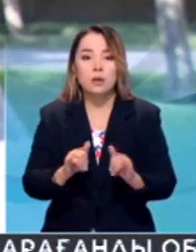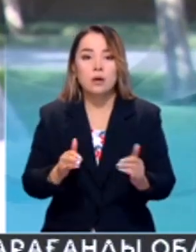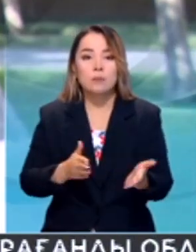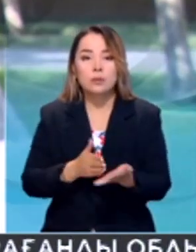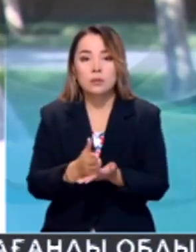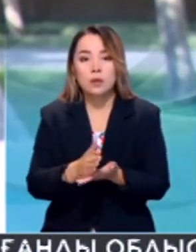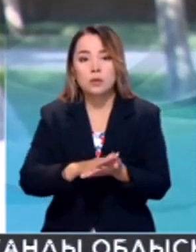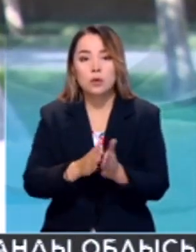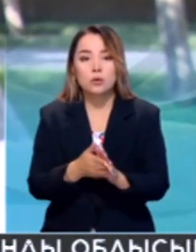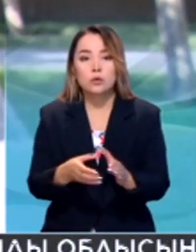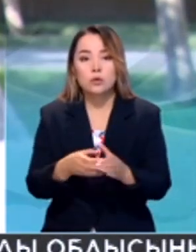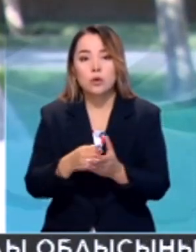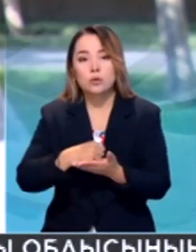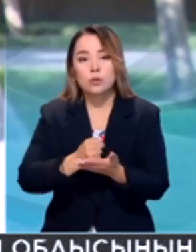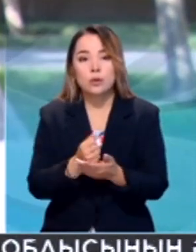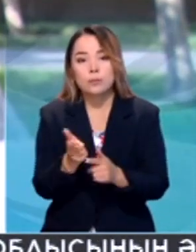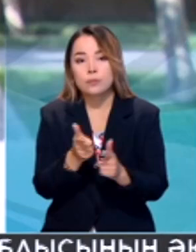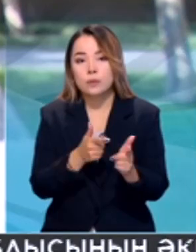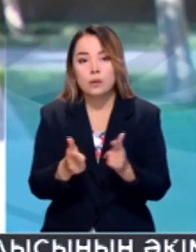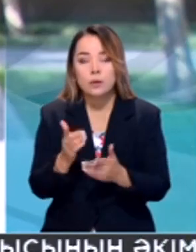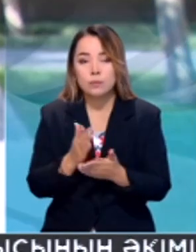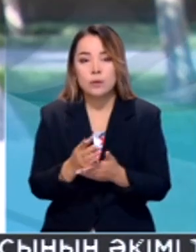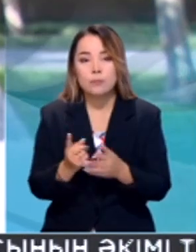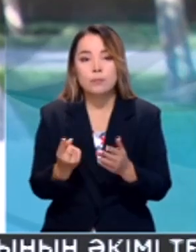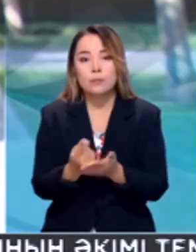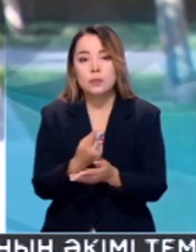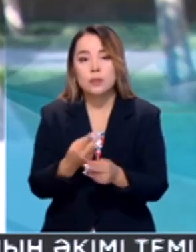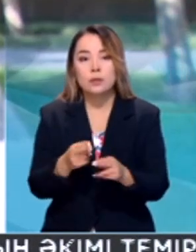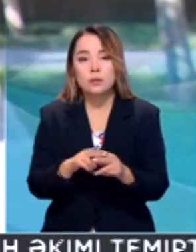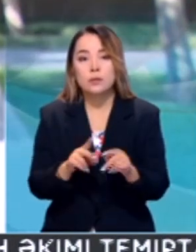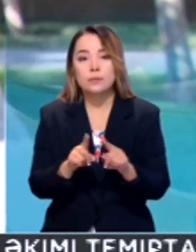бойынша тұжырымдама бекіттік. Бұл тұжырымдама ең алдымен